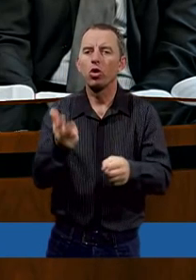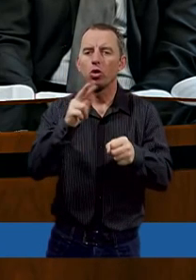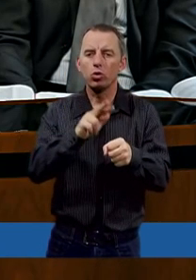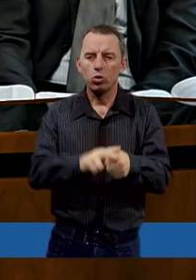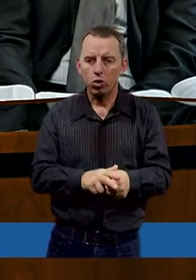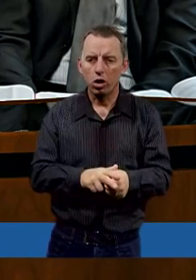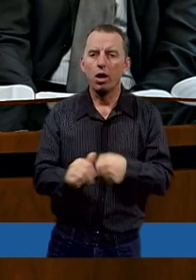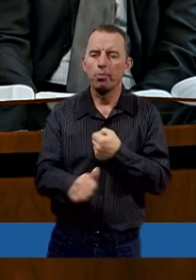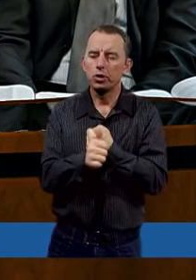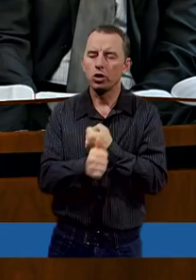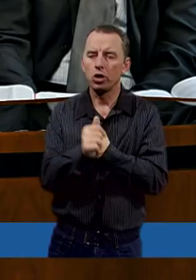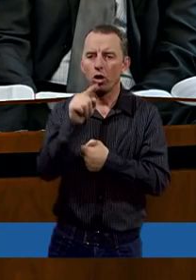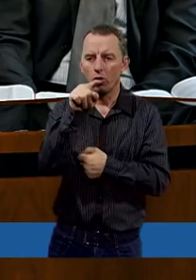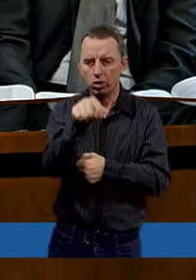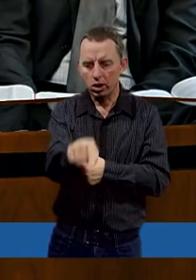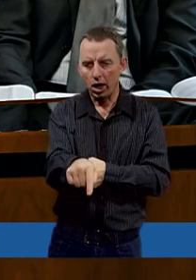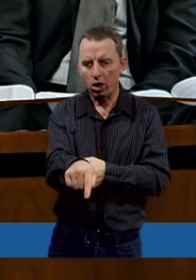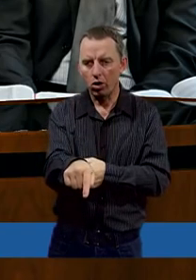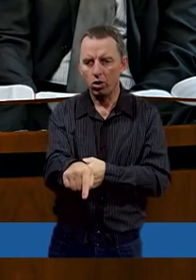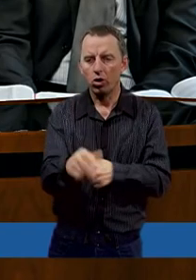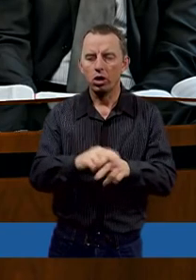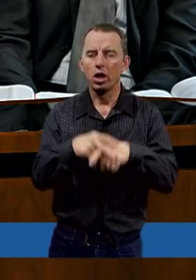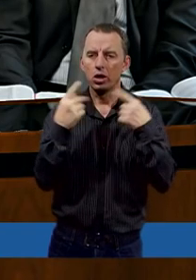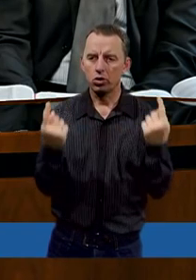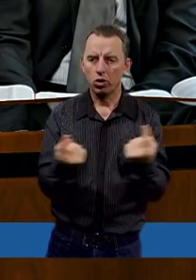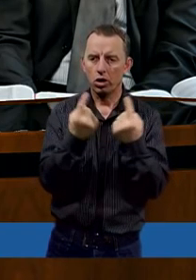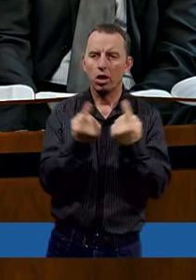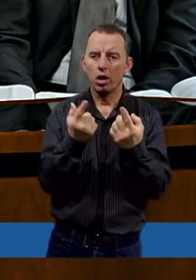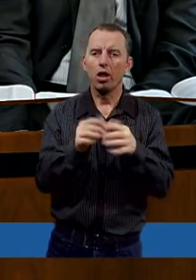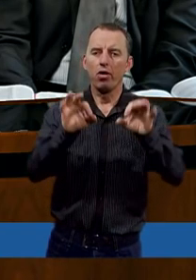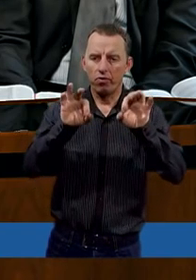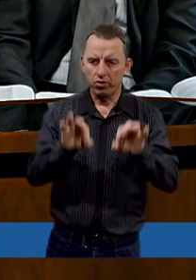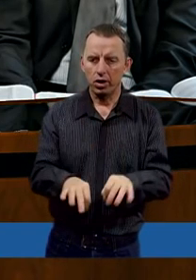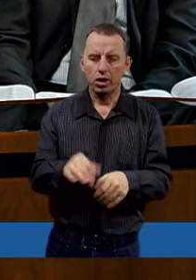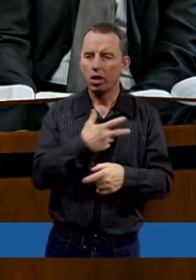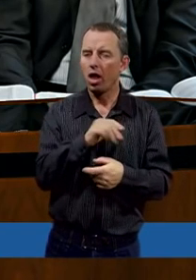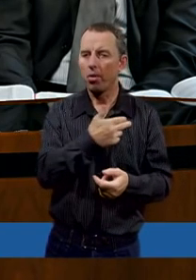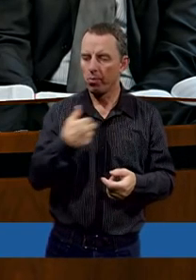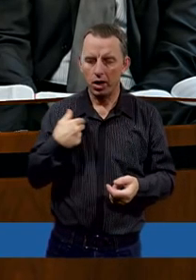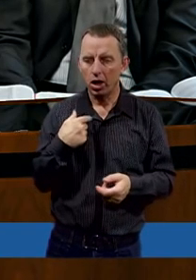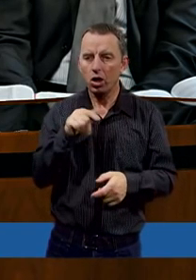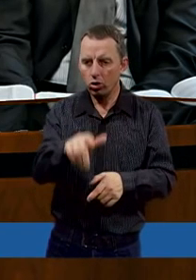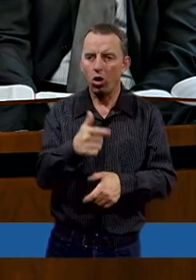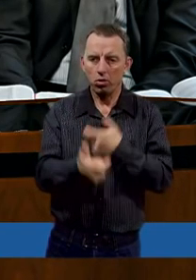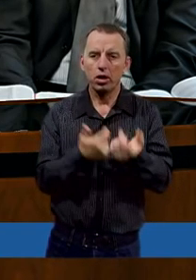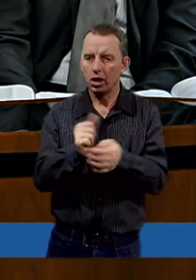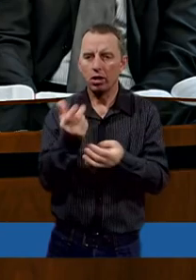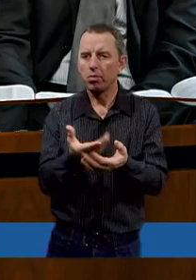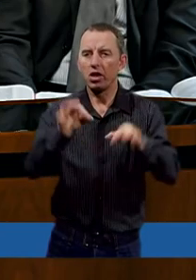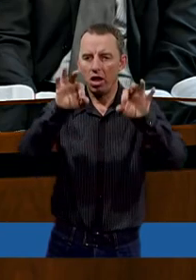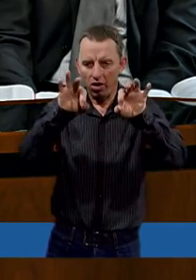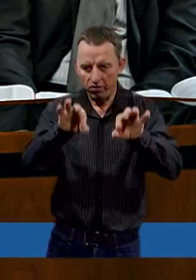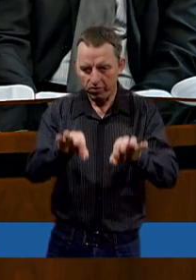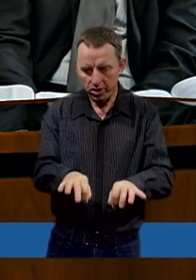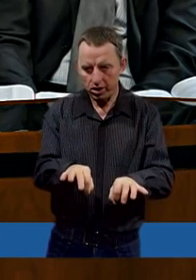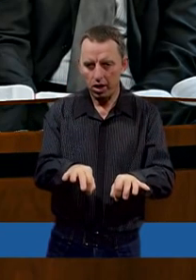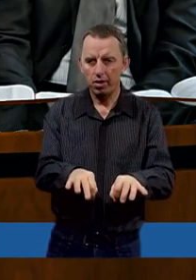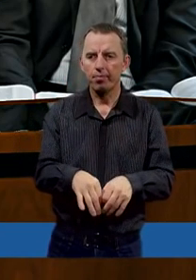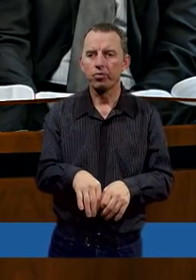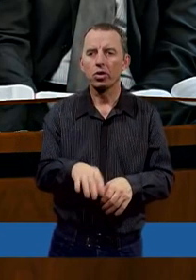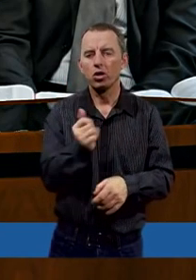był przyczyną tego zaistniałej sytuacji, to zazwyczaj sądzimy, że jeżeli nie myśmy to spowodowali, to my jesteśmy niewinni.